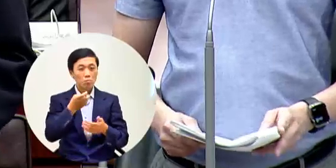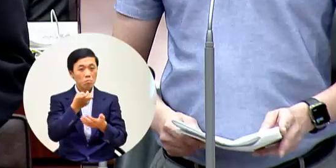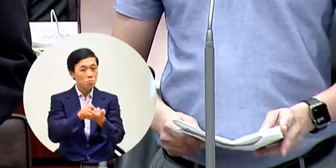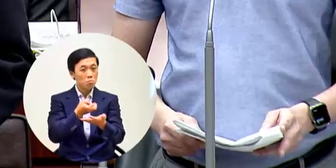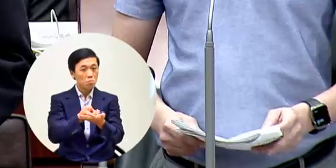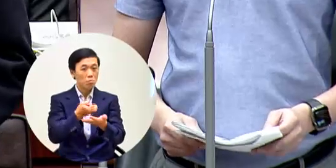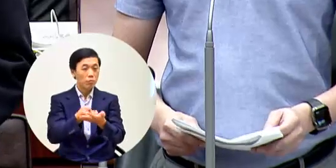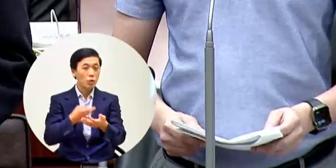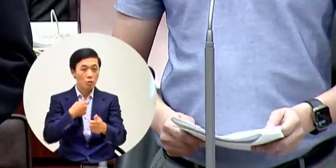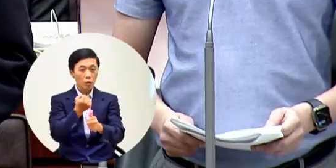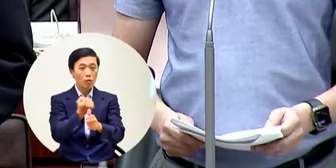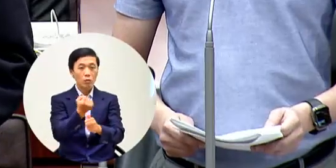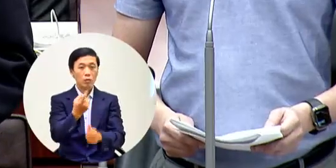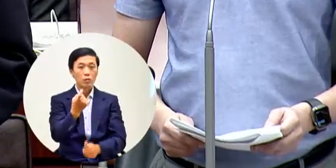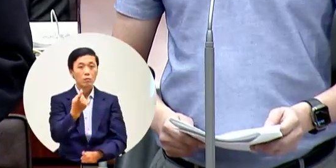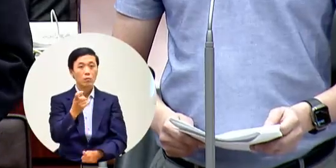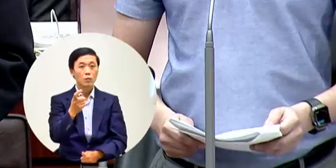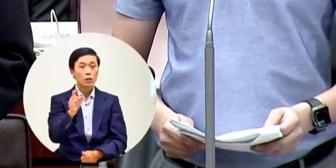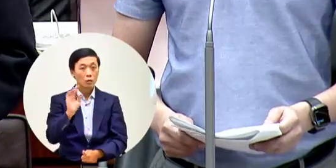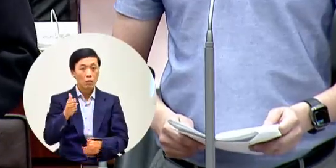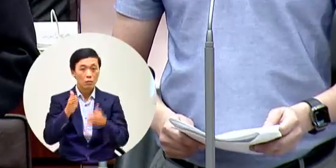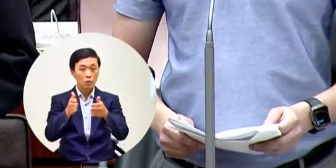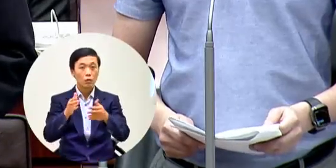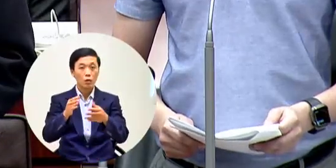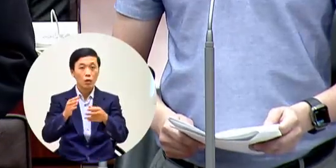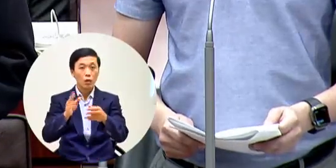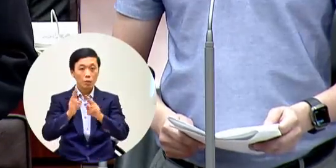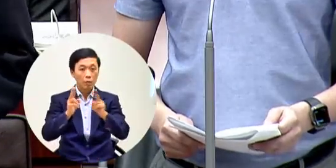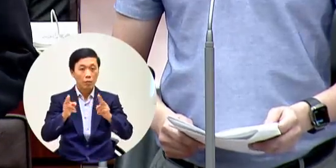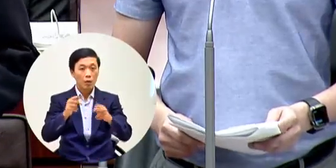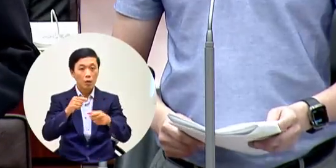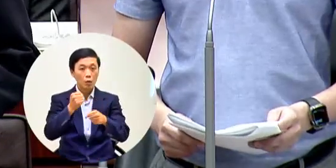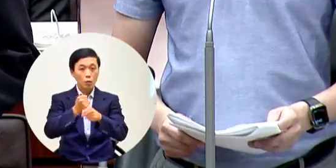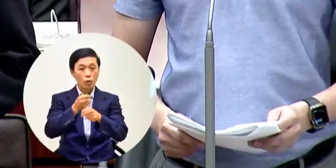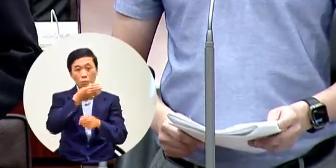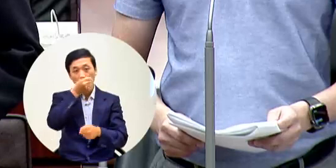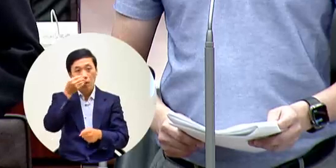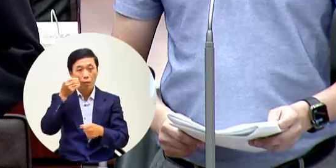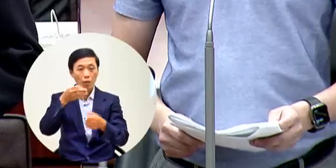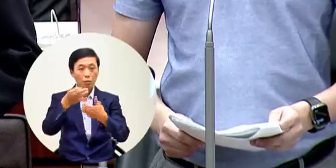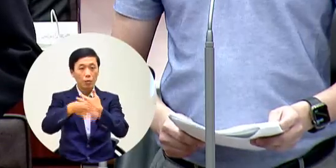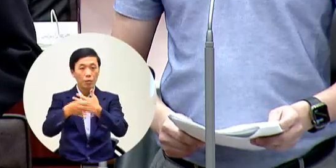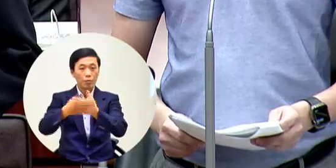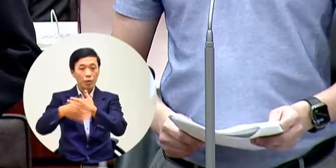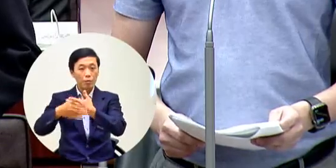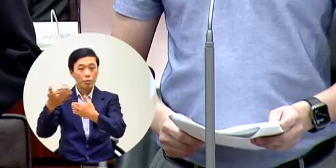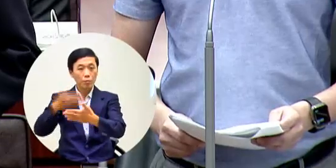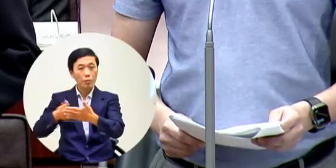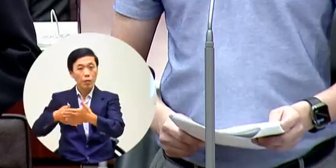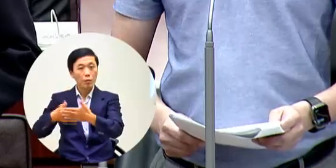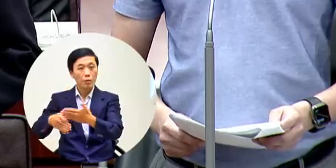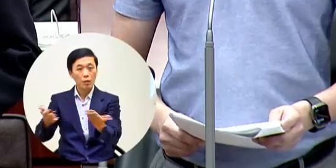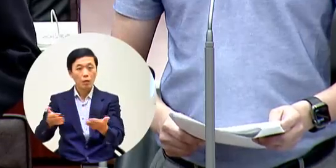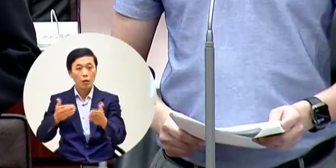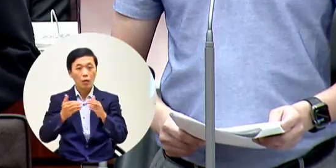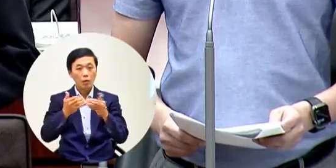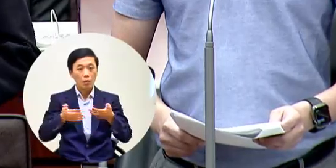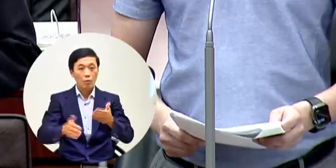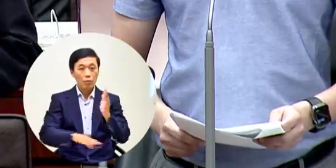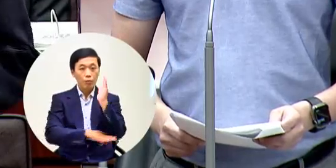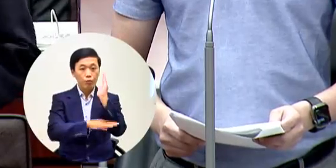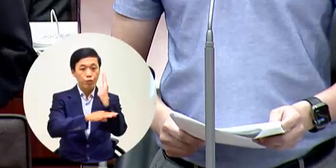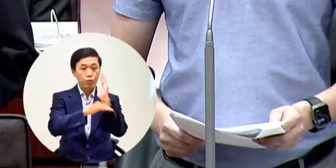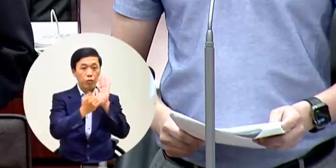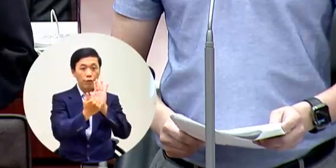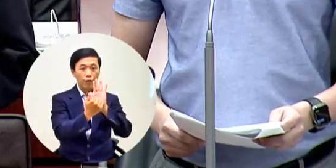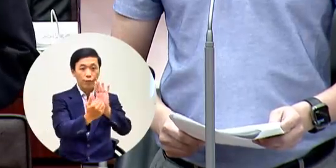够去控制，但是要怎么样减少人祸，所以这一个部分我们的这一个防灾的 SOP 就一定要